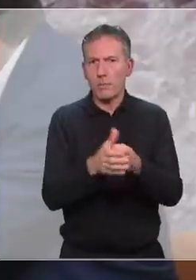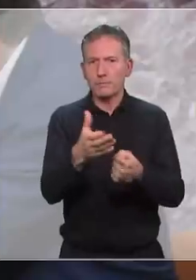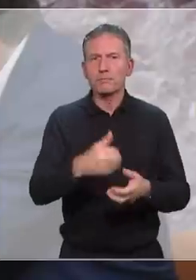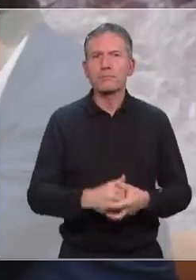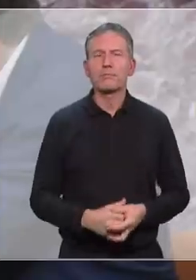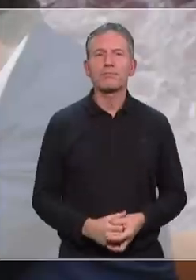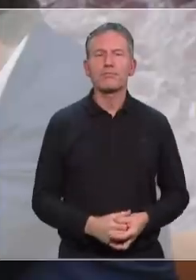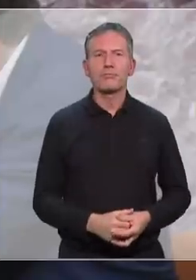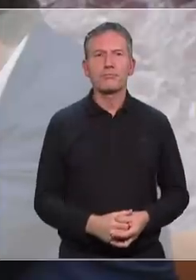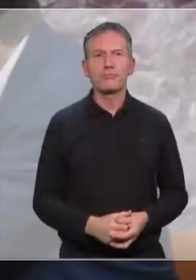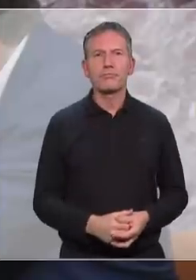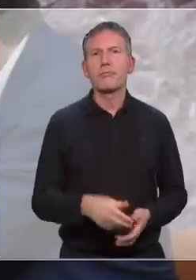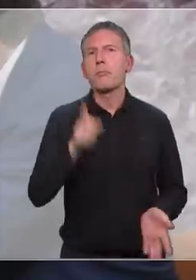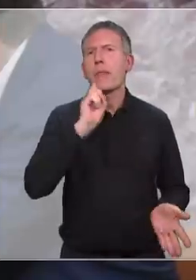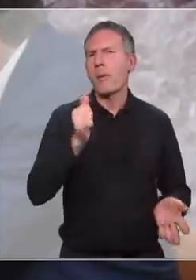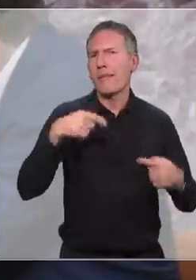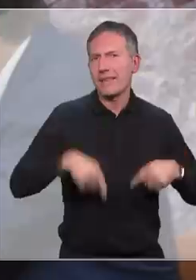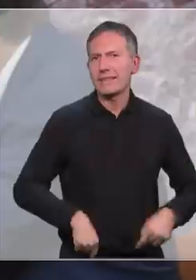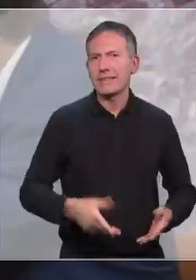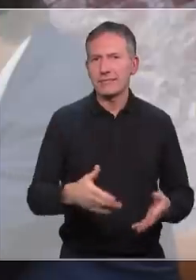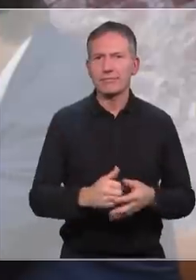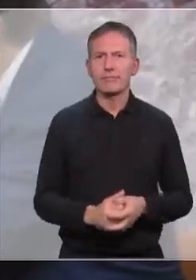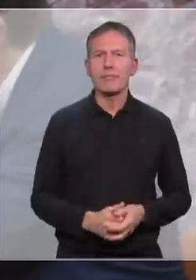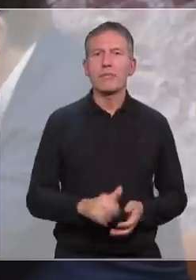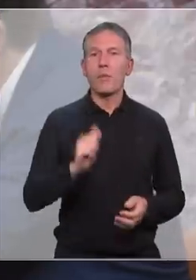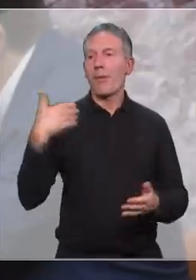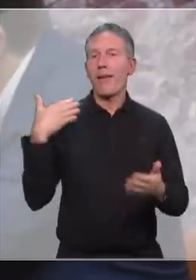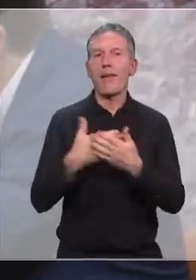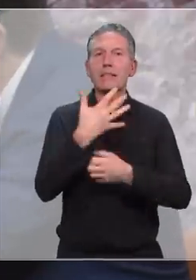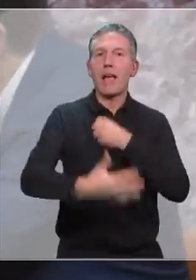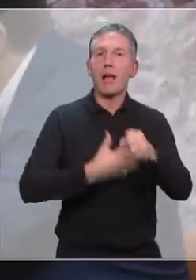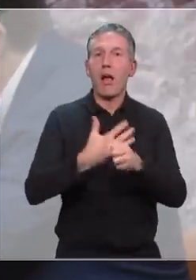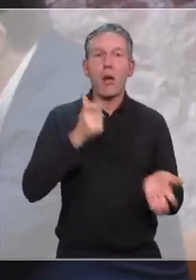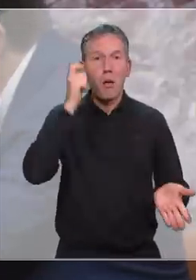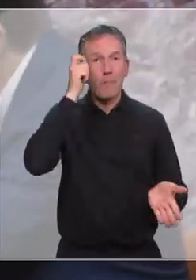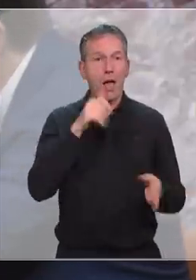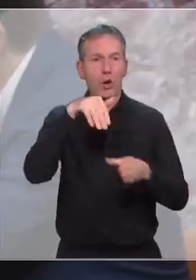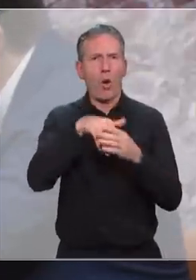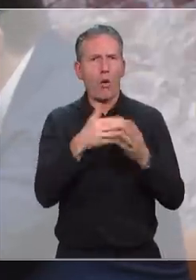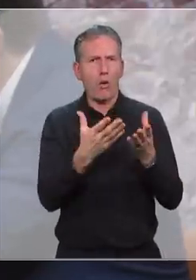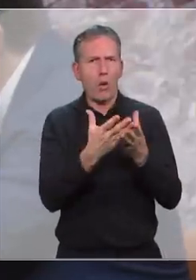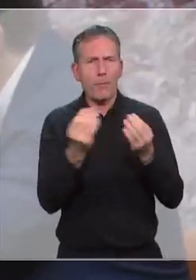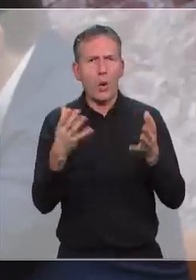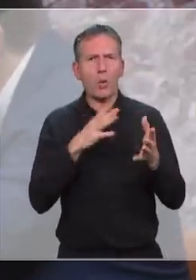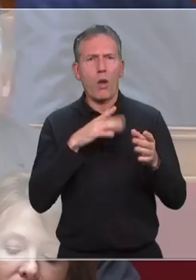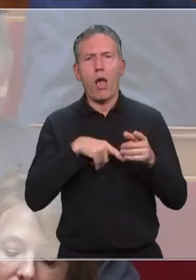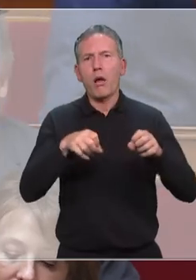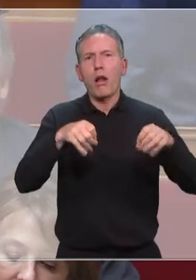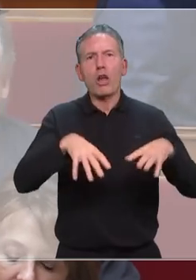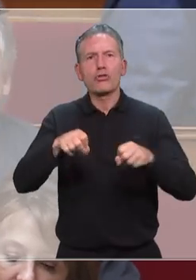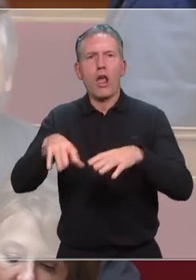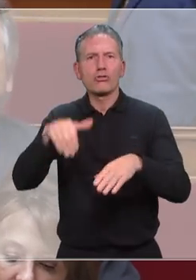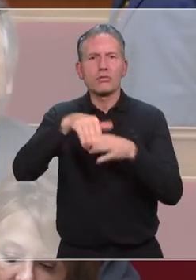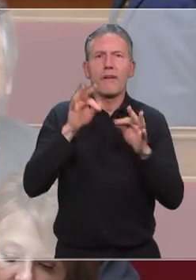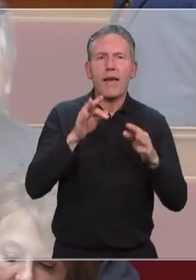Présidente. Madame la Première Ministre, le premier quinquennat du président Macron a été marqué par de nombreux renoncements dans le domaine de